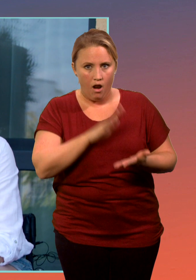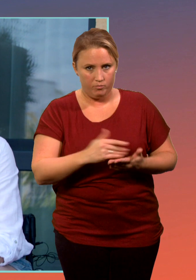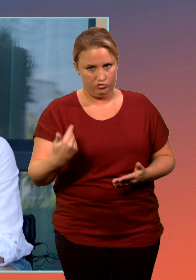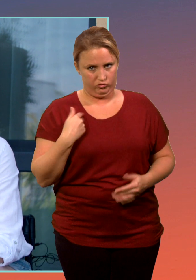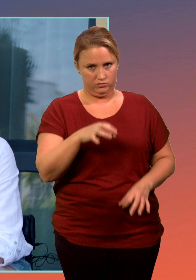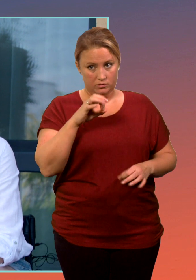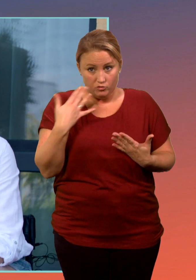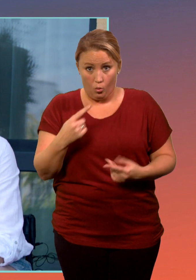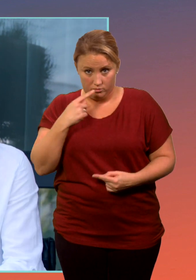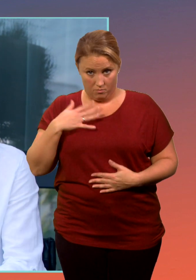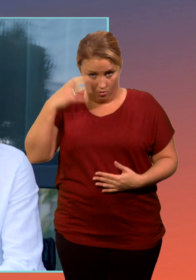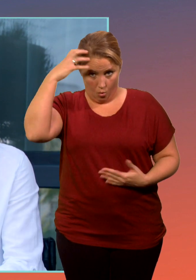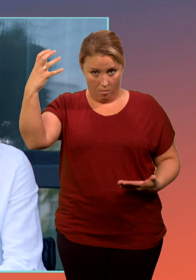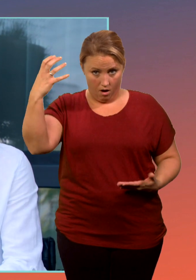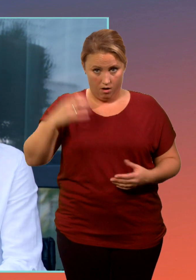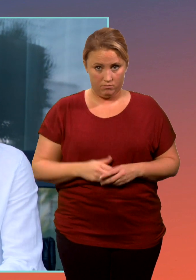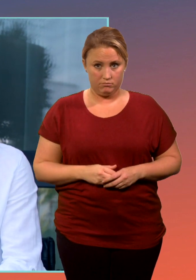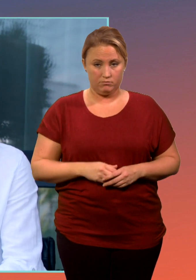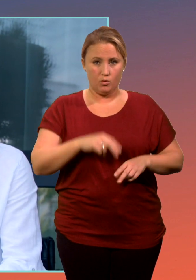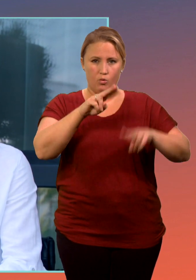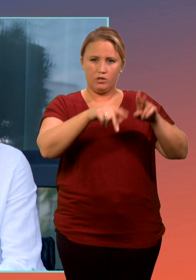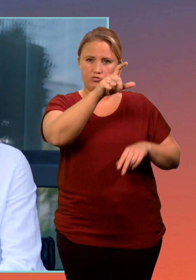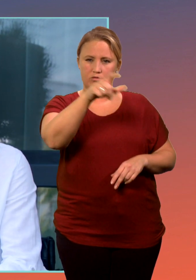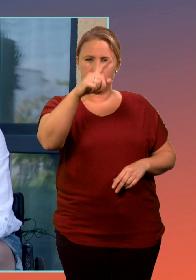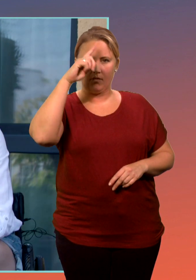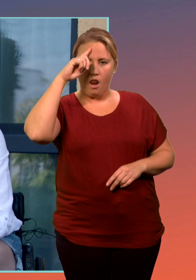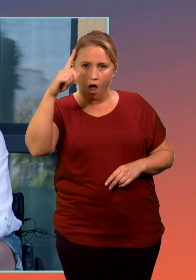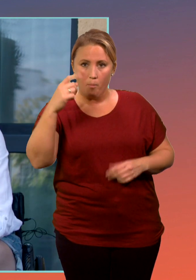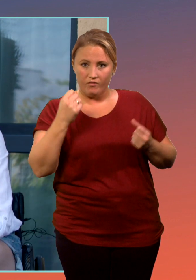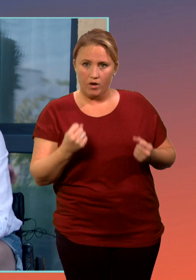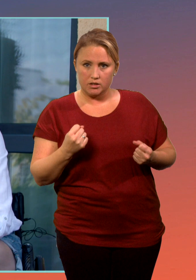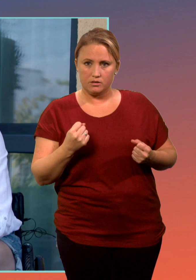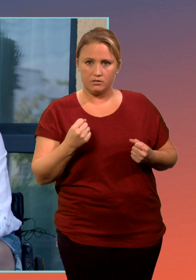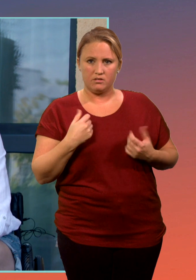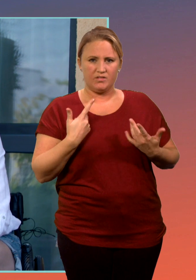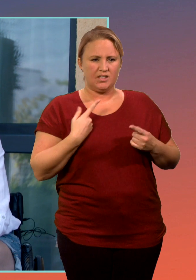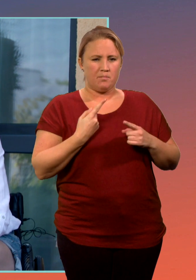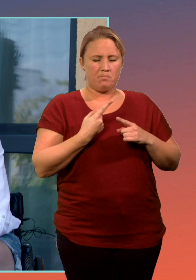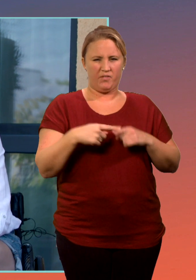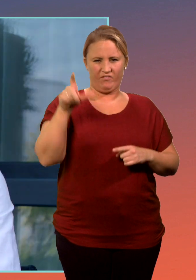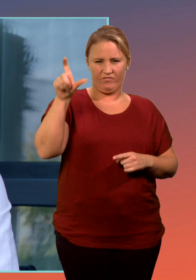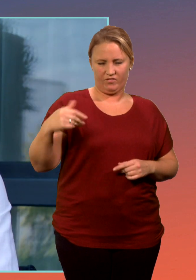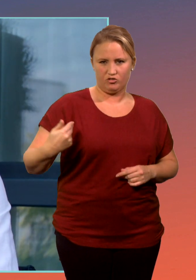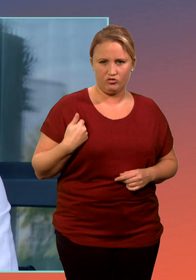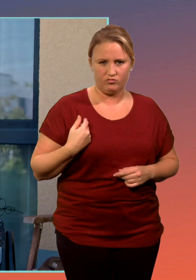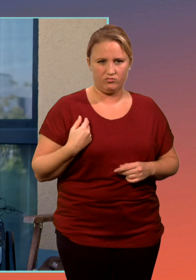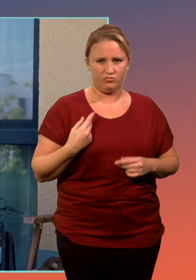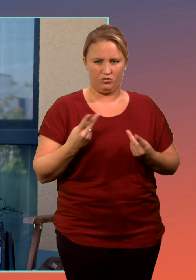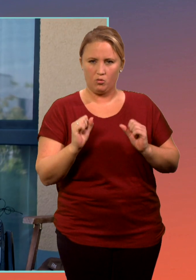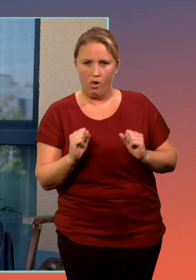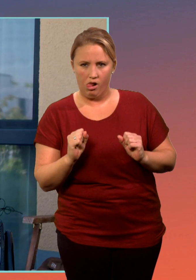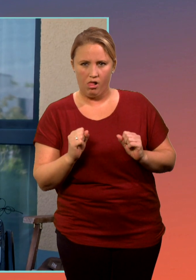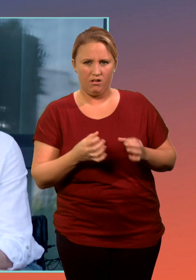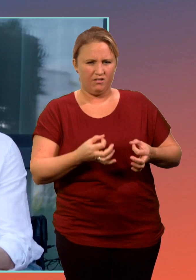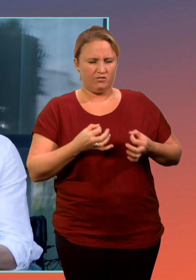hat sie wortwörtlich so zu mir gesagt. Und auch viele andere haben gedacht, dass ich jetzt halt entweder so einen komischen abkriege oder gar keinen. Das finde